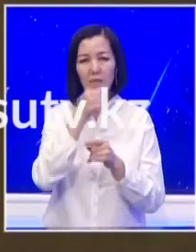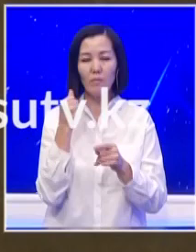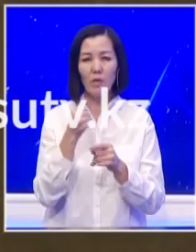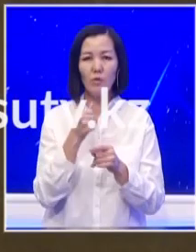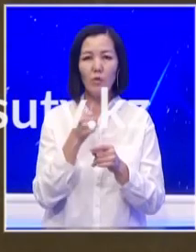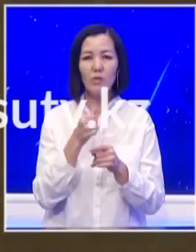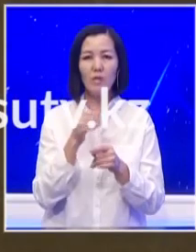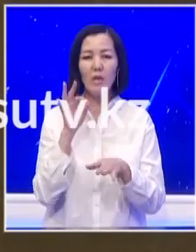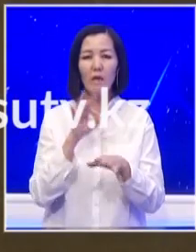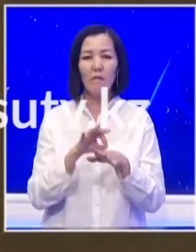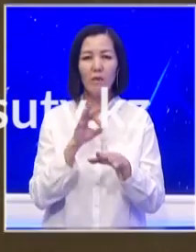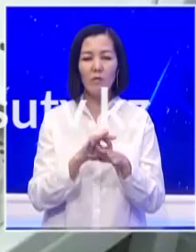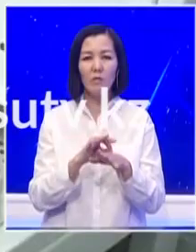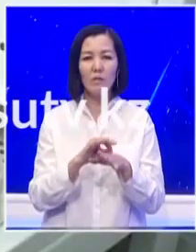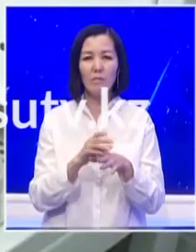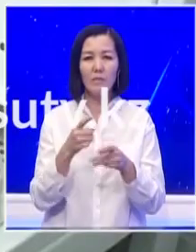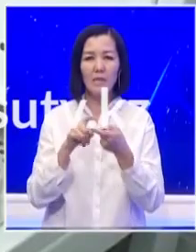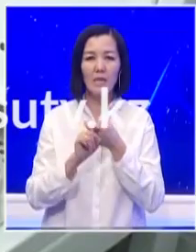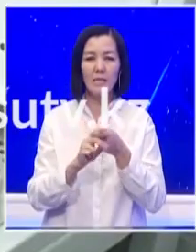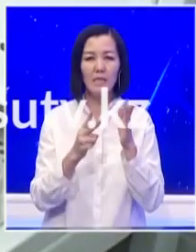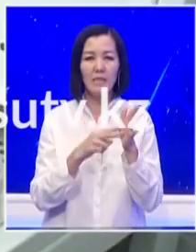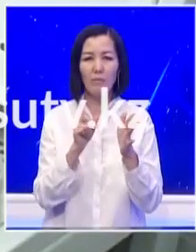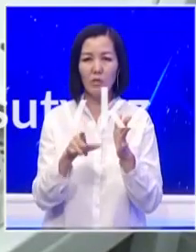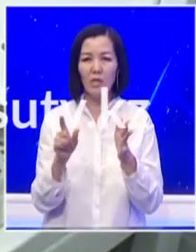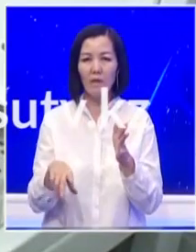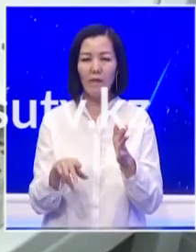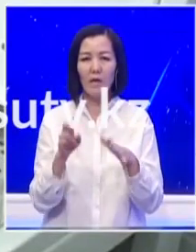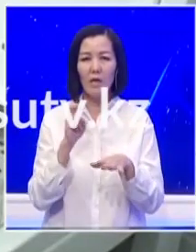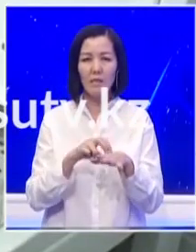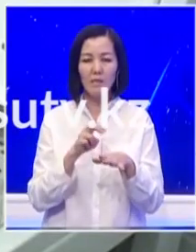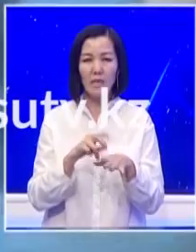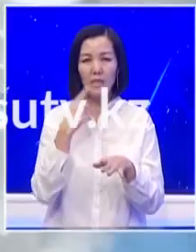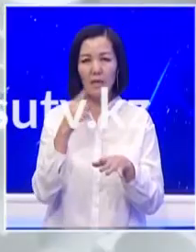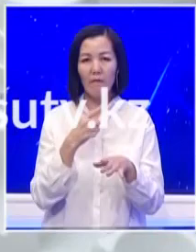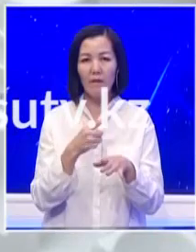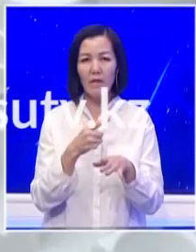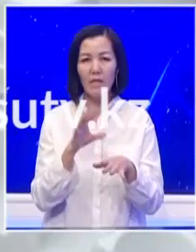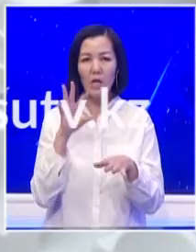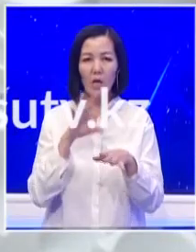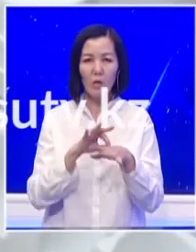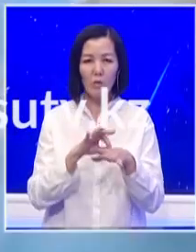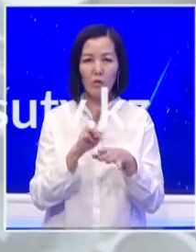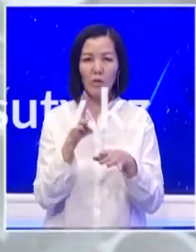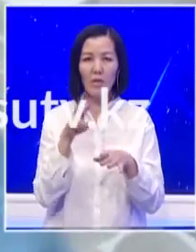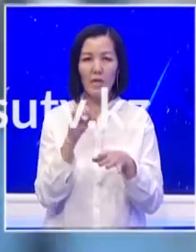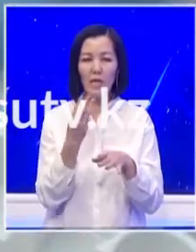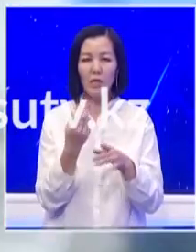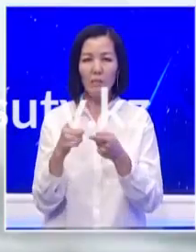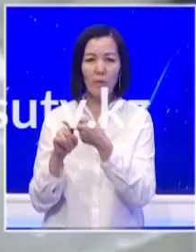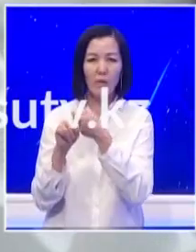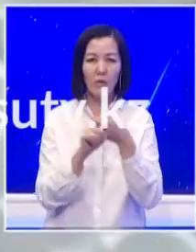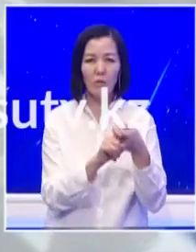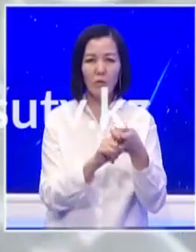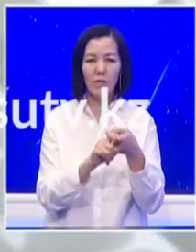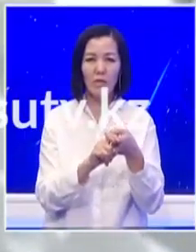году эндемическим вирусом заразились 7 человек. Специалисты утверждают, крошечный укус насекомого, переносчика инфекции,